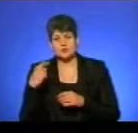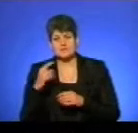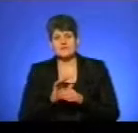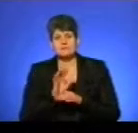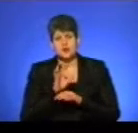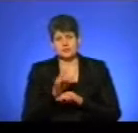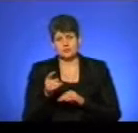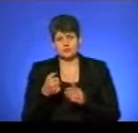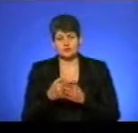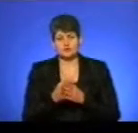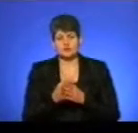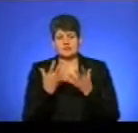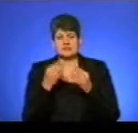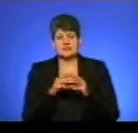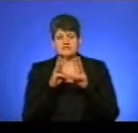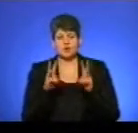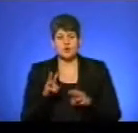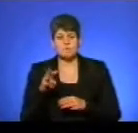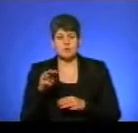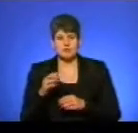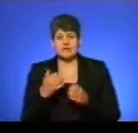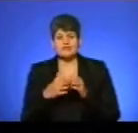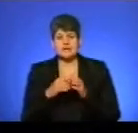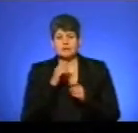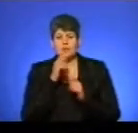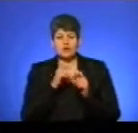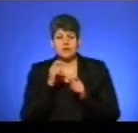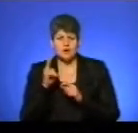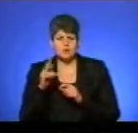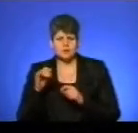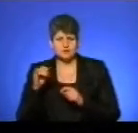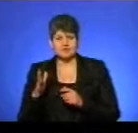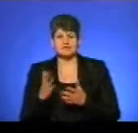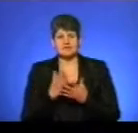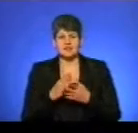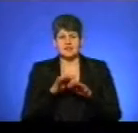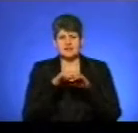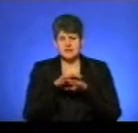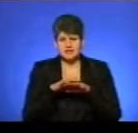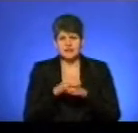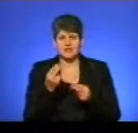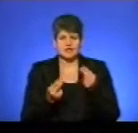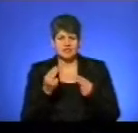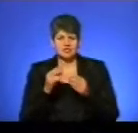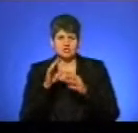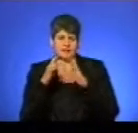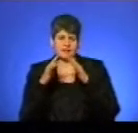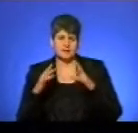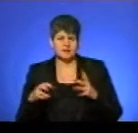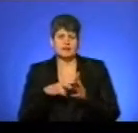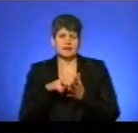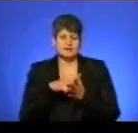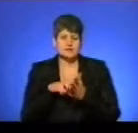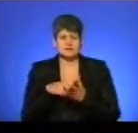Святого Миколая. Серед подарунків – одяг, їжа, засоби особистої гігієни, маскувальні сітки, іграшки на ялинку, листи і